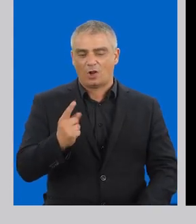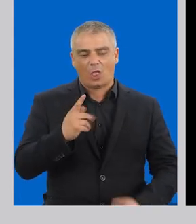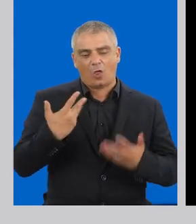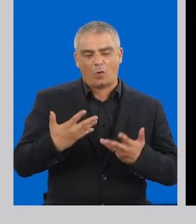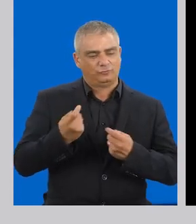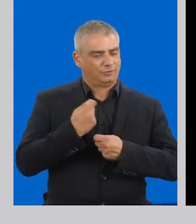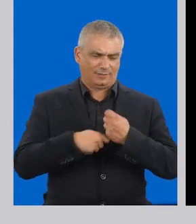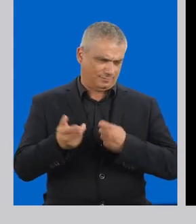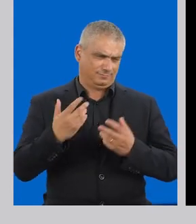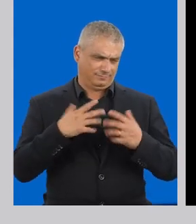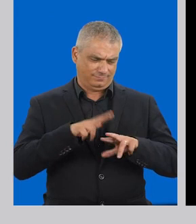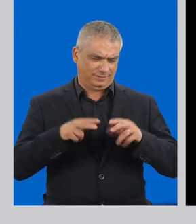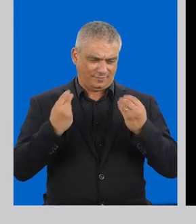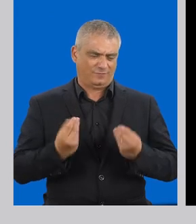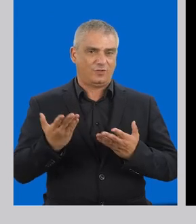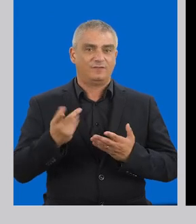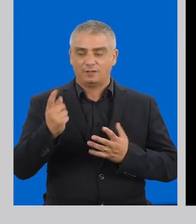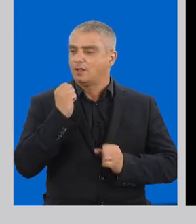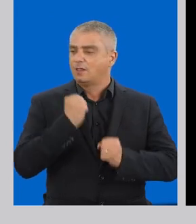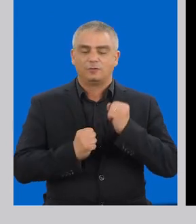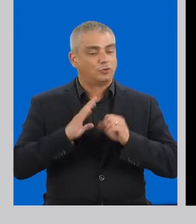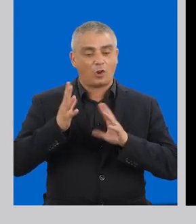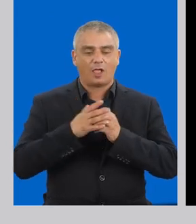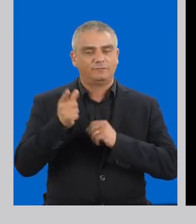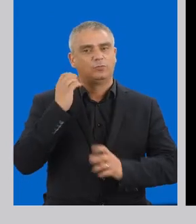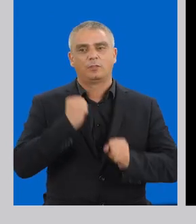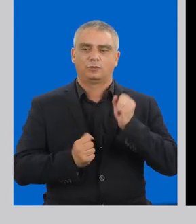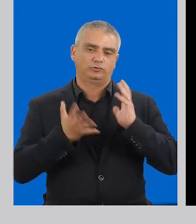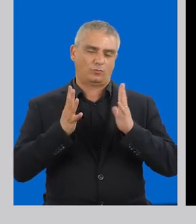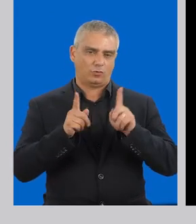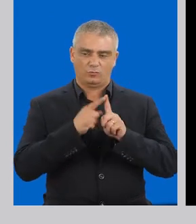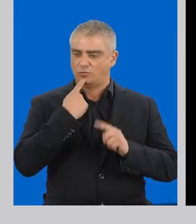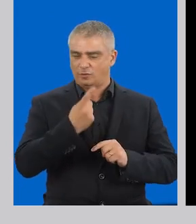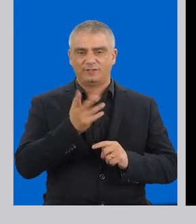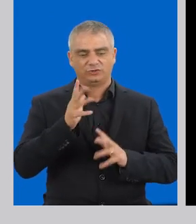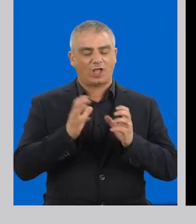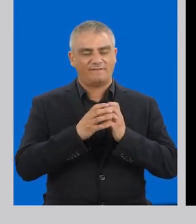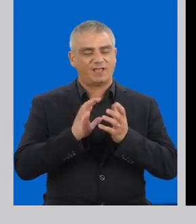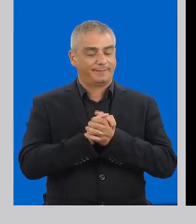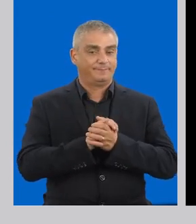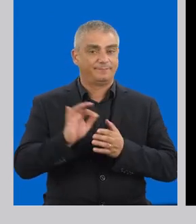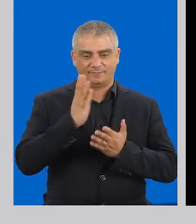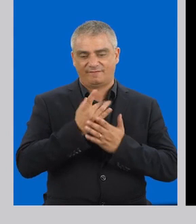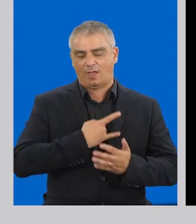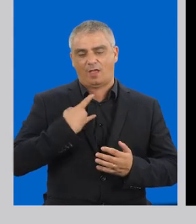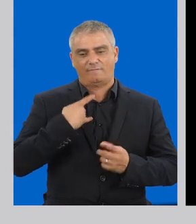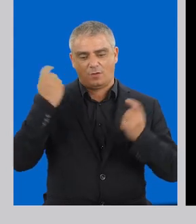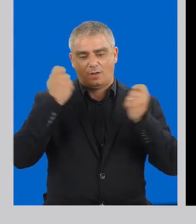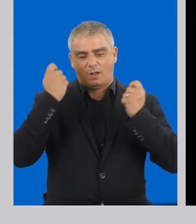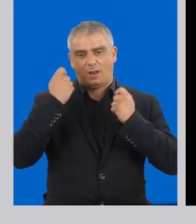לא מוחלשת גגם כלכ לית א התקשתה מאוד כל החברים שלה התקשו מאוד כמו שאמרתי יש לה חברים חברות